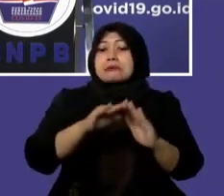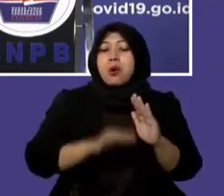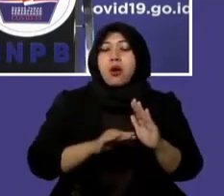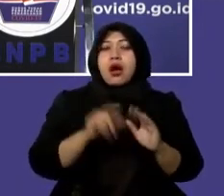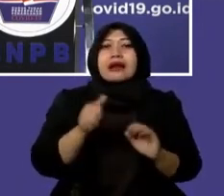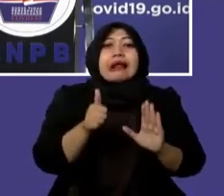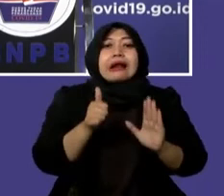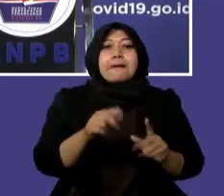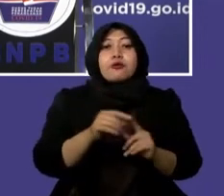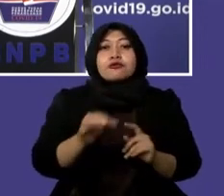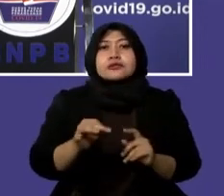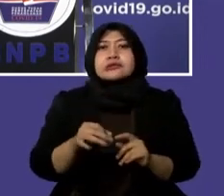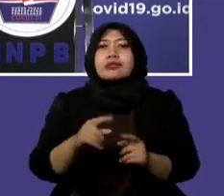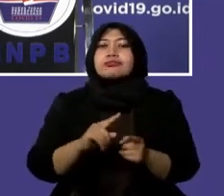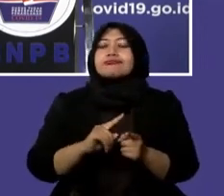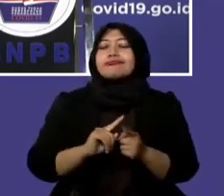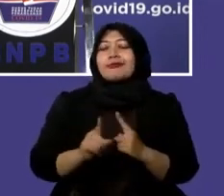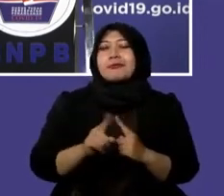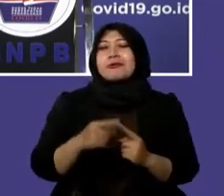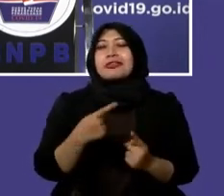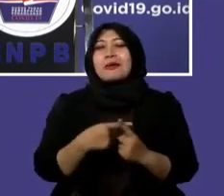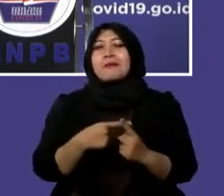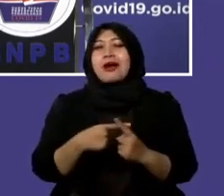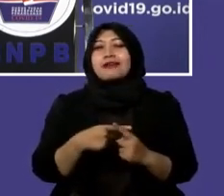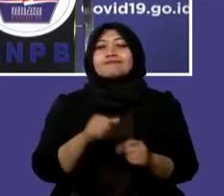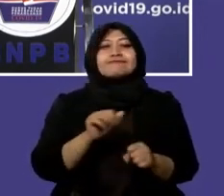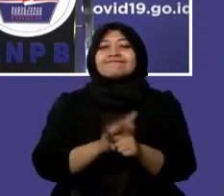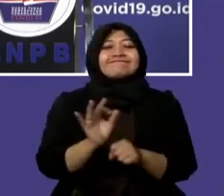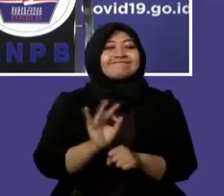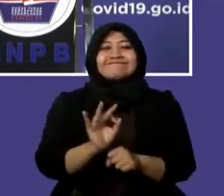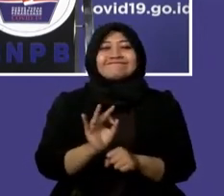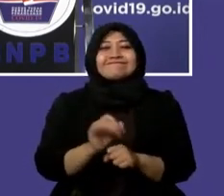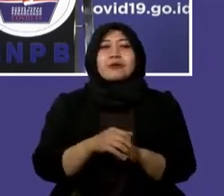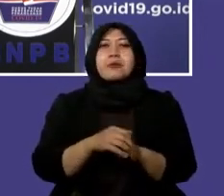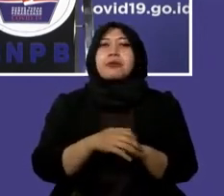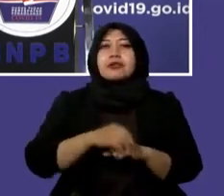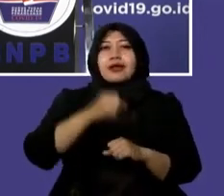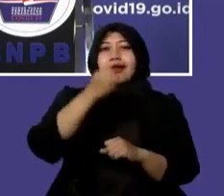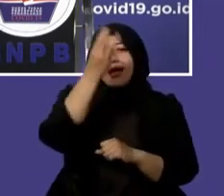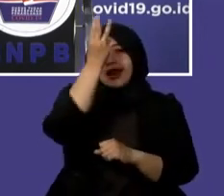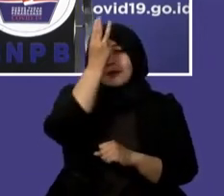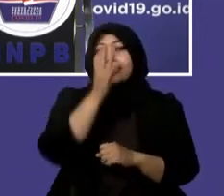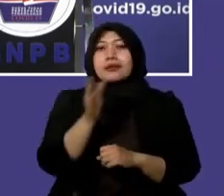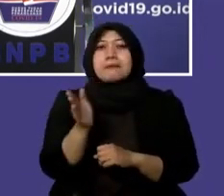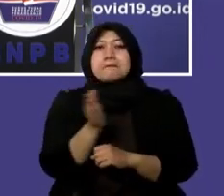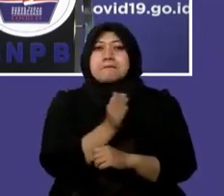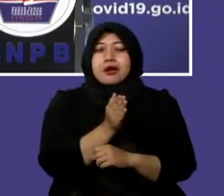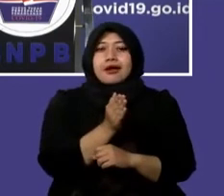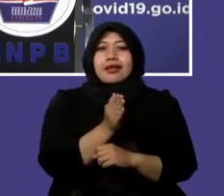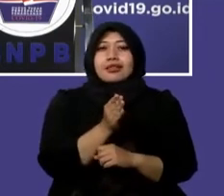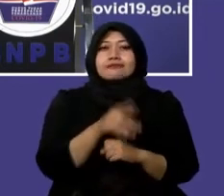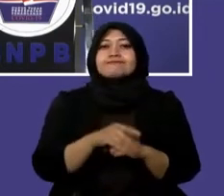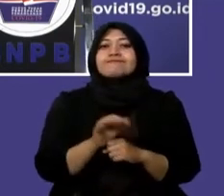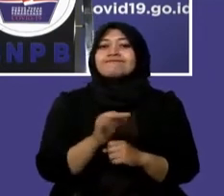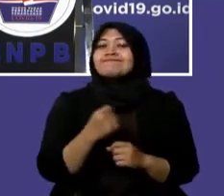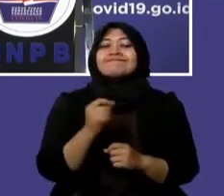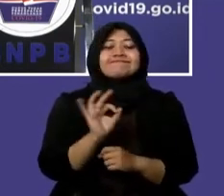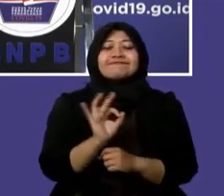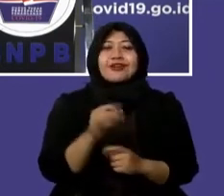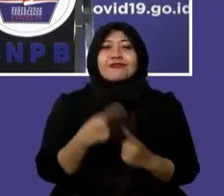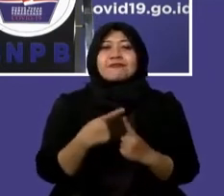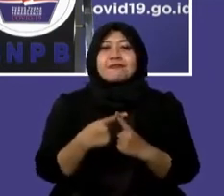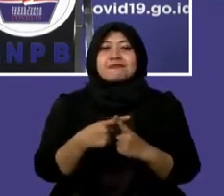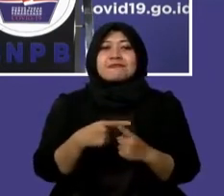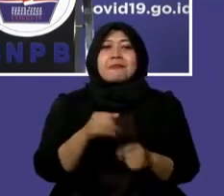6 provinsi tanpa ada penambahan kasus sama sekali, di antaranya adalah Kalimantan Barat. Tidak ada kasus baru dan juga tidak ada